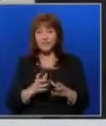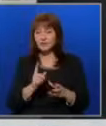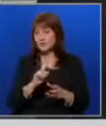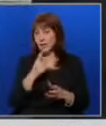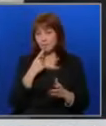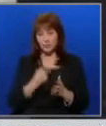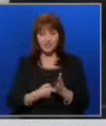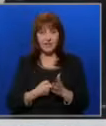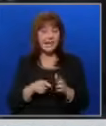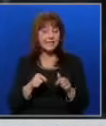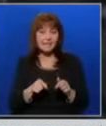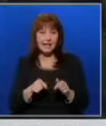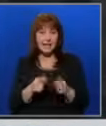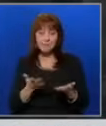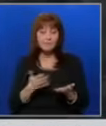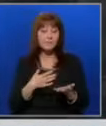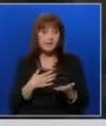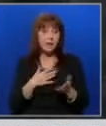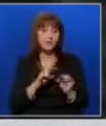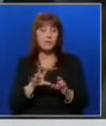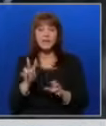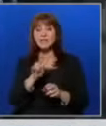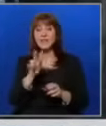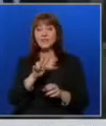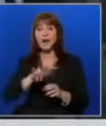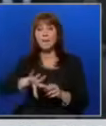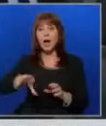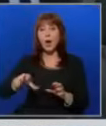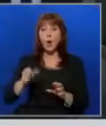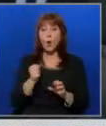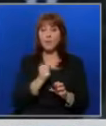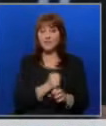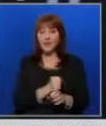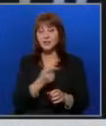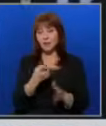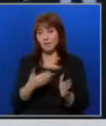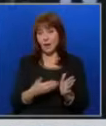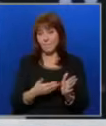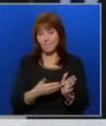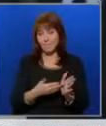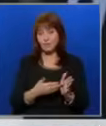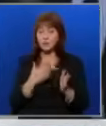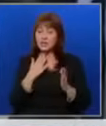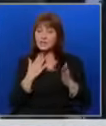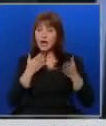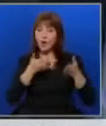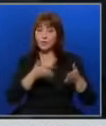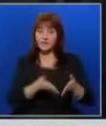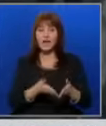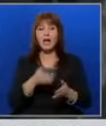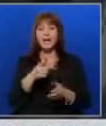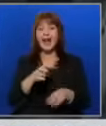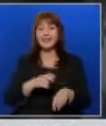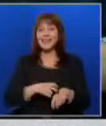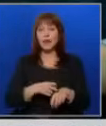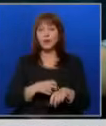потвърди. Сега се оказа, че именно информацията за двама отвлечени е един от поводите за визитата на премиера Николай Денков и вице-премиера Мария Габриел